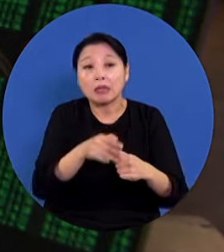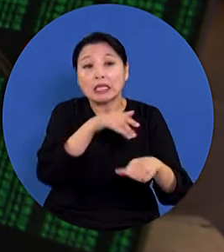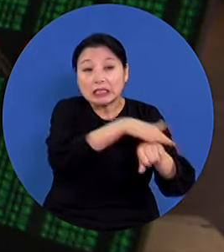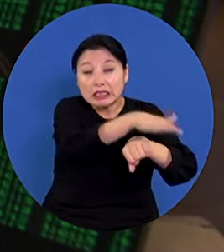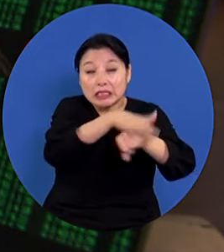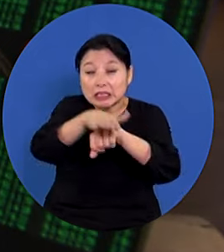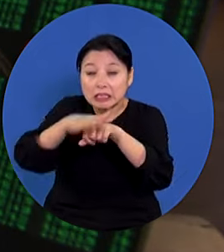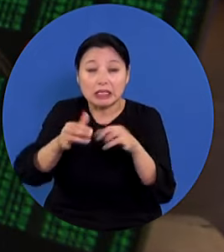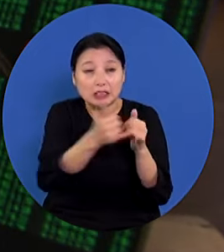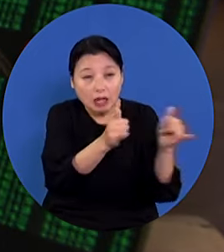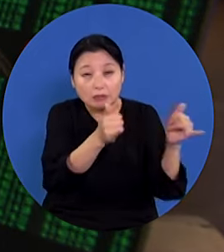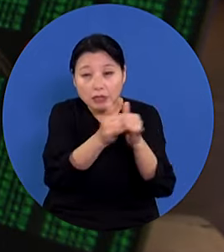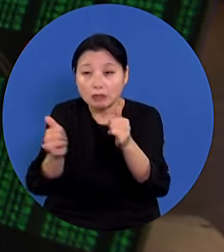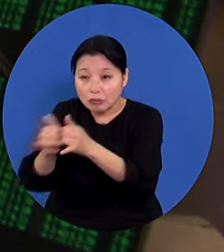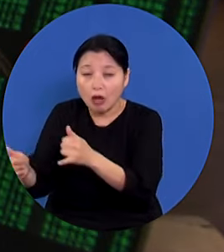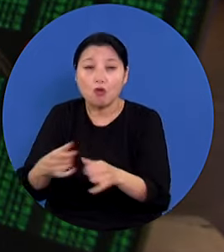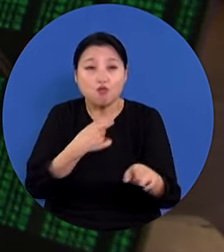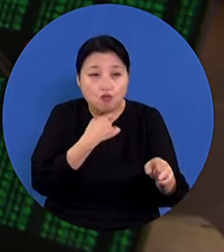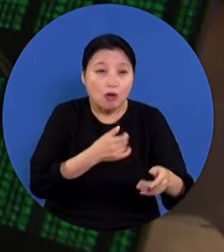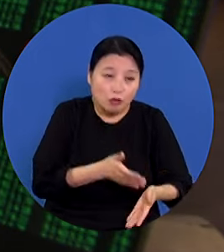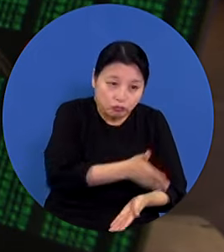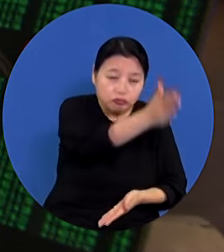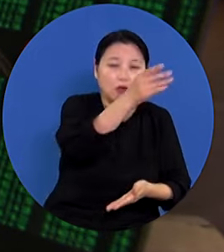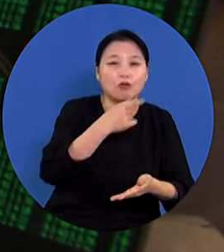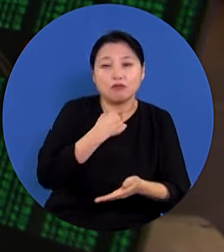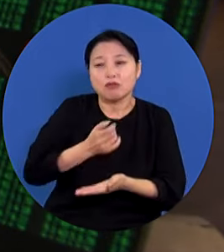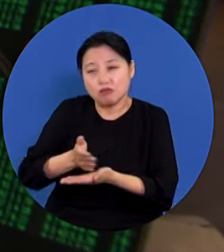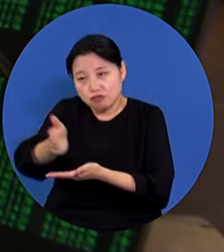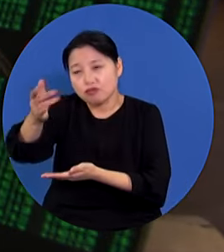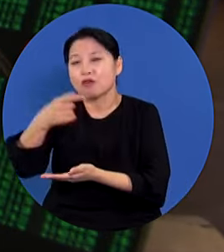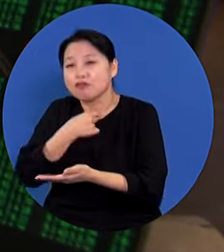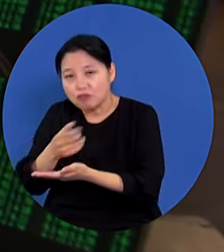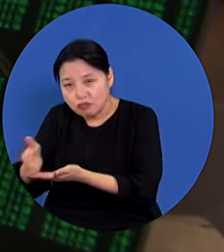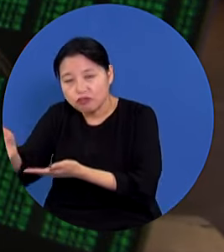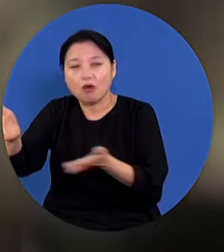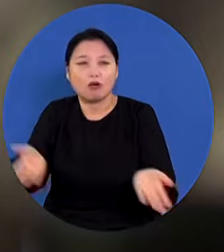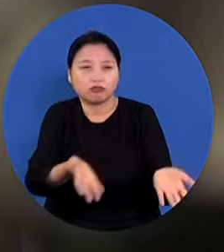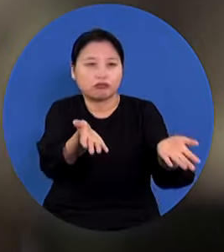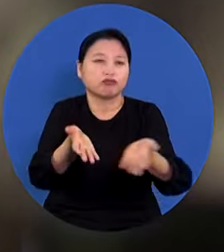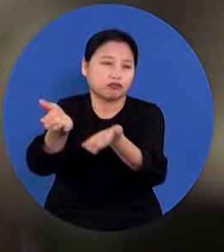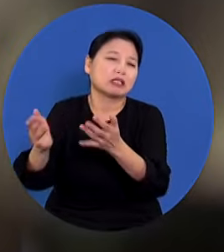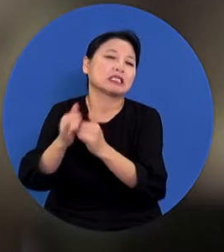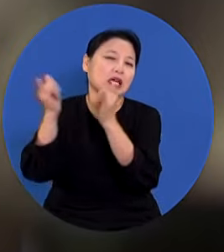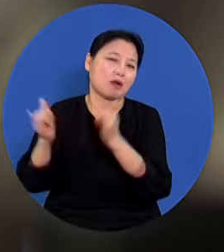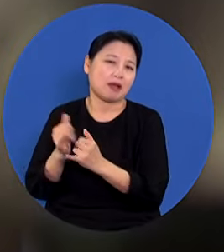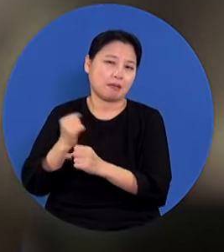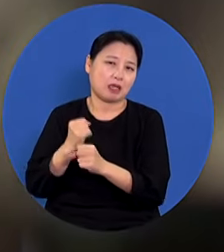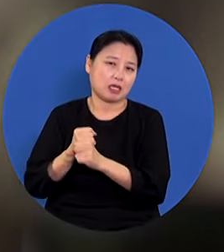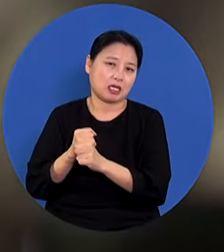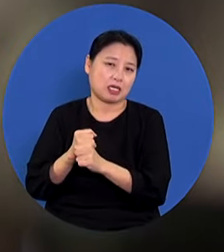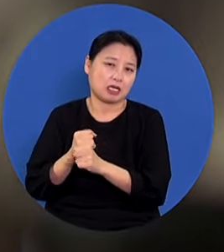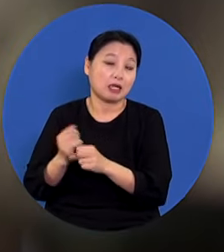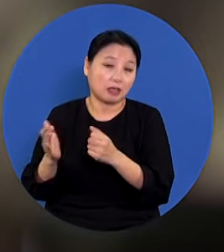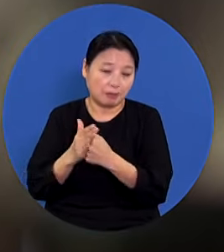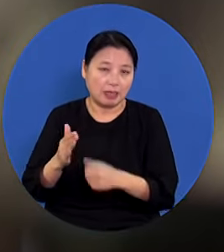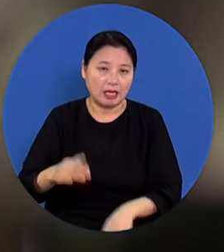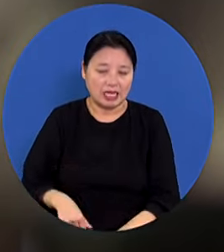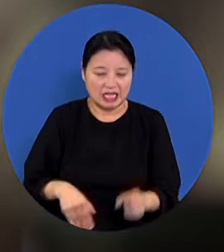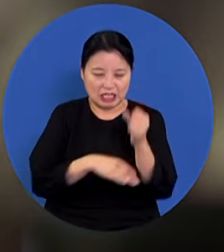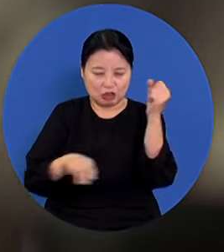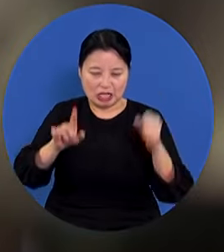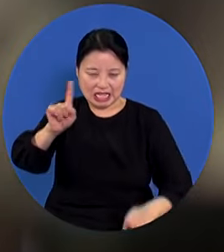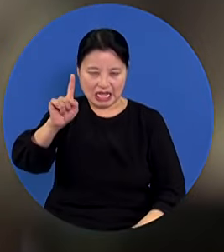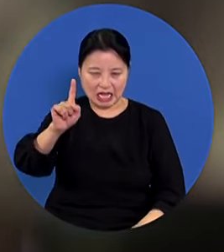있게 사회를 만들어내는 게 그게 좋은 사회, 사람들이 살기 좋은 사회가 되는 맞아요. 거고 그런 사회에서는 너무 하나의